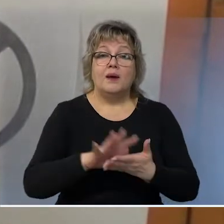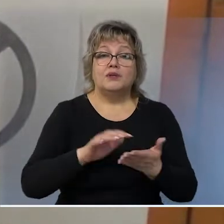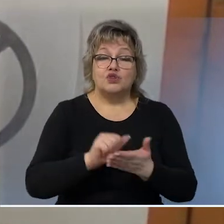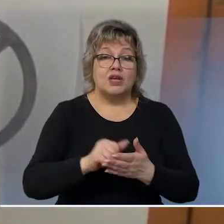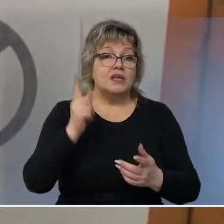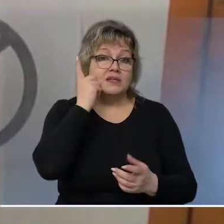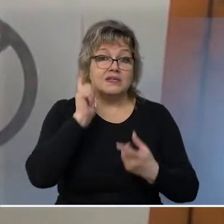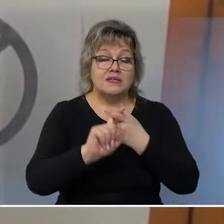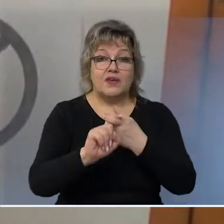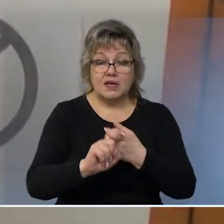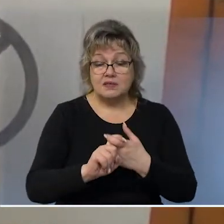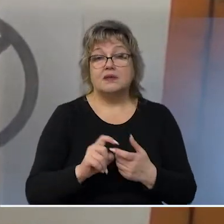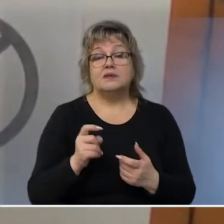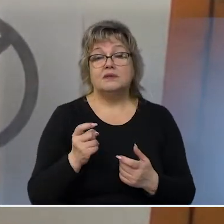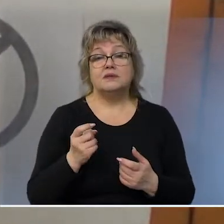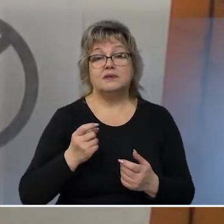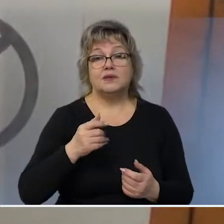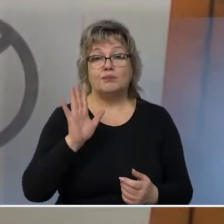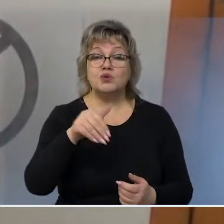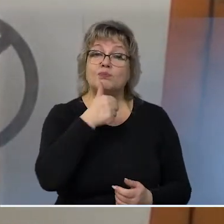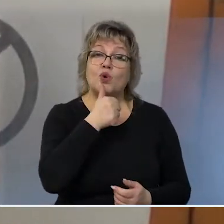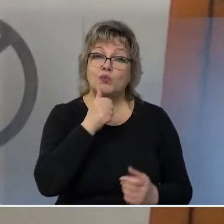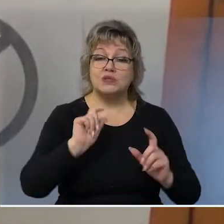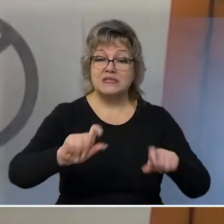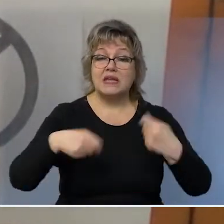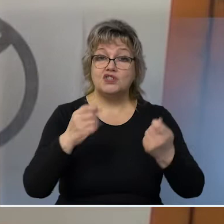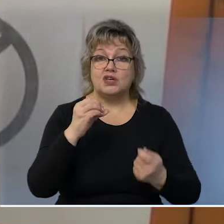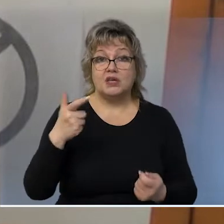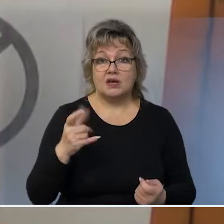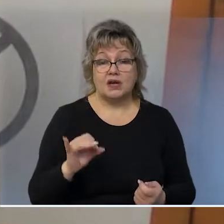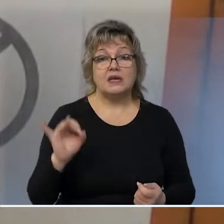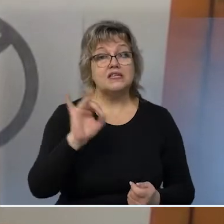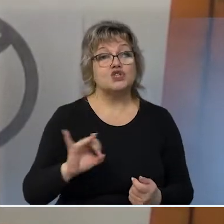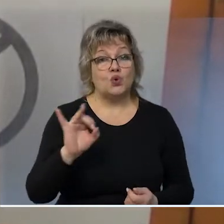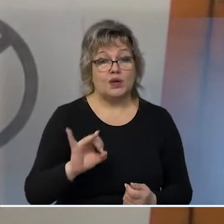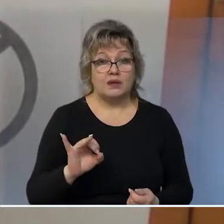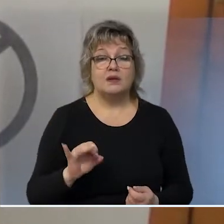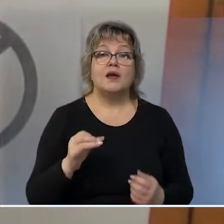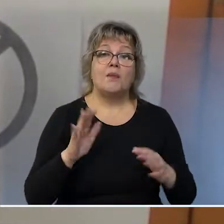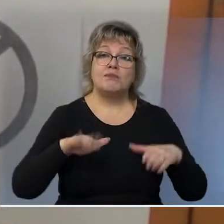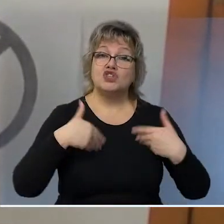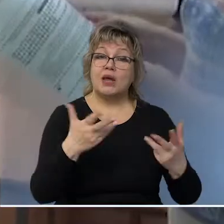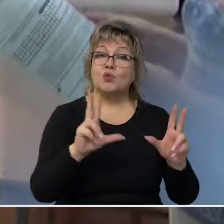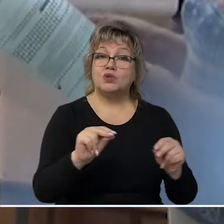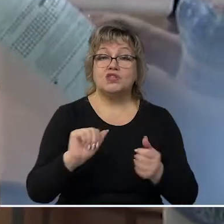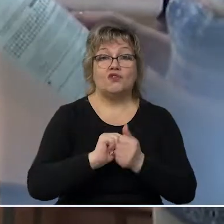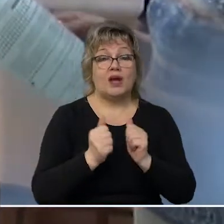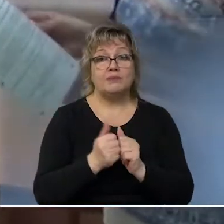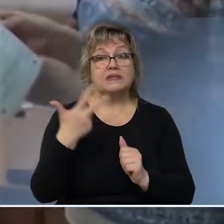подавления подвижной связи. То есть наши родители сегодня попробуют себя при сдаче ЕГЭ по истории. Поэтому пожелаем им удачи.